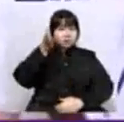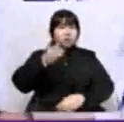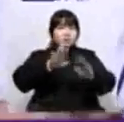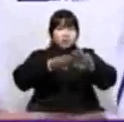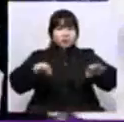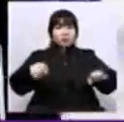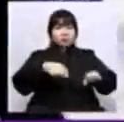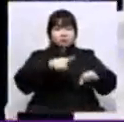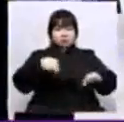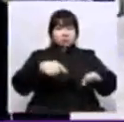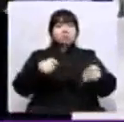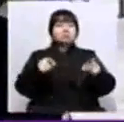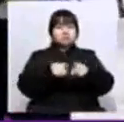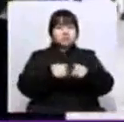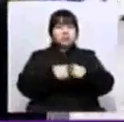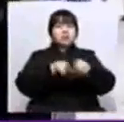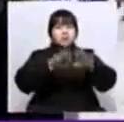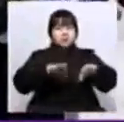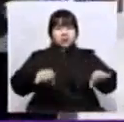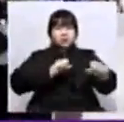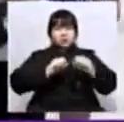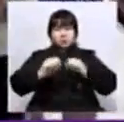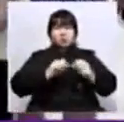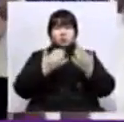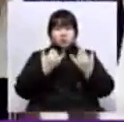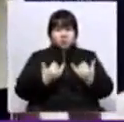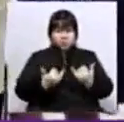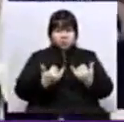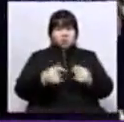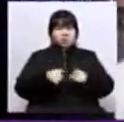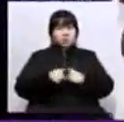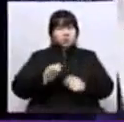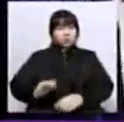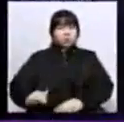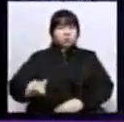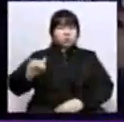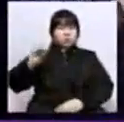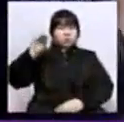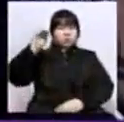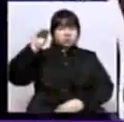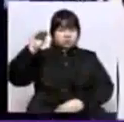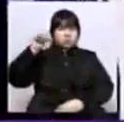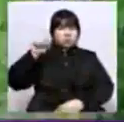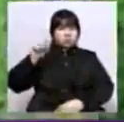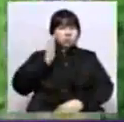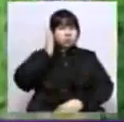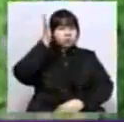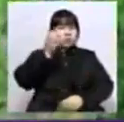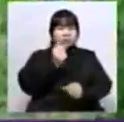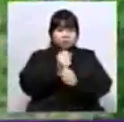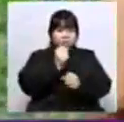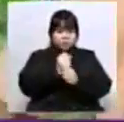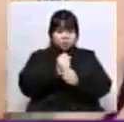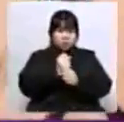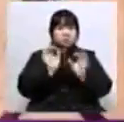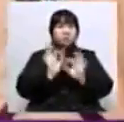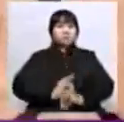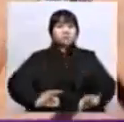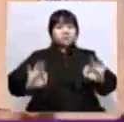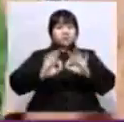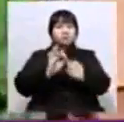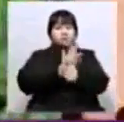างหน้าคงหนีไม่พ้นการที่เด็กและเยาวชนในยุคนี้ที่จะเจริญเติบโตเป็นบุคลากรที่สำคัญของชาติการดูแลเอาใจใส่ให้เด็ก